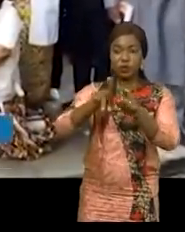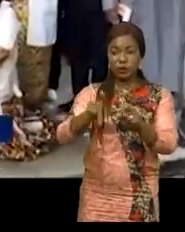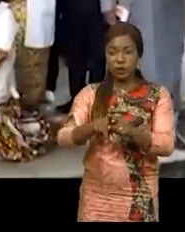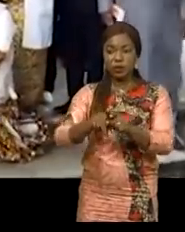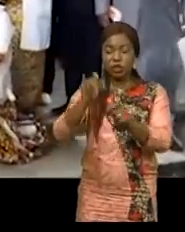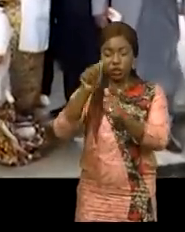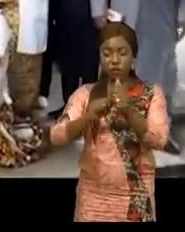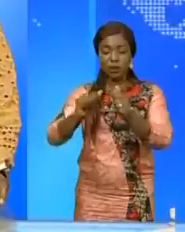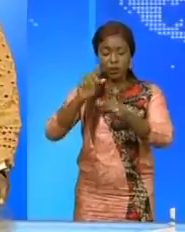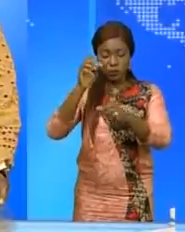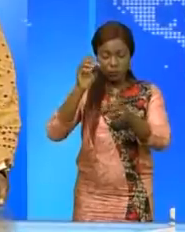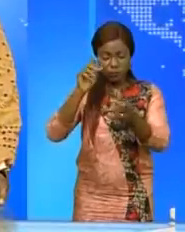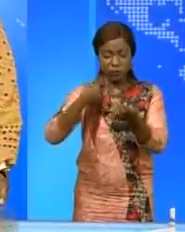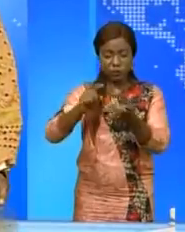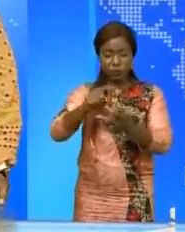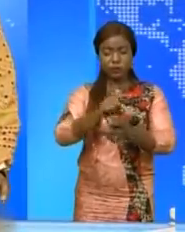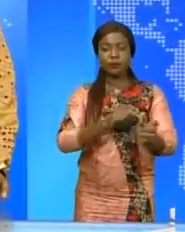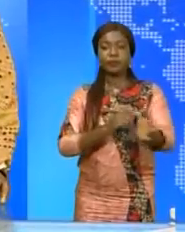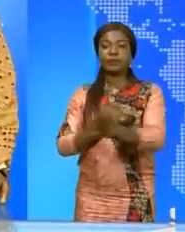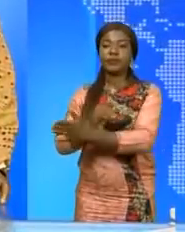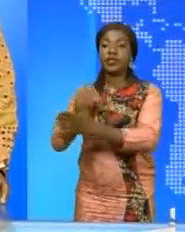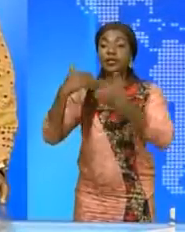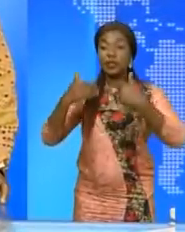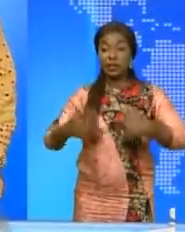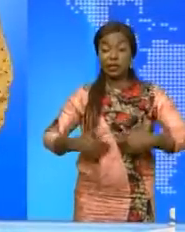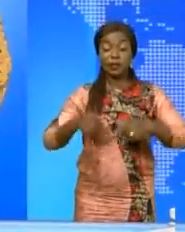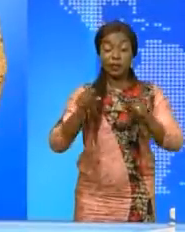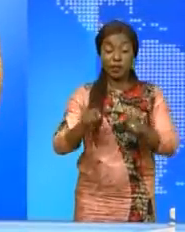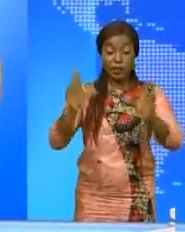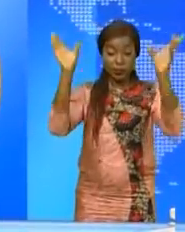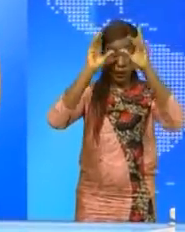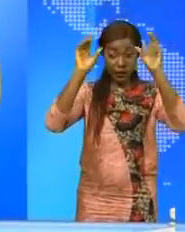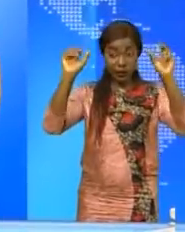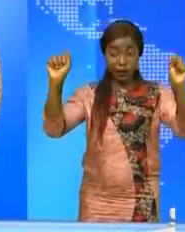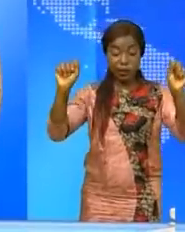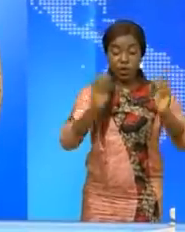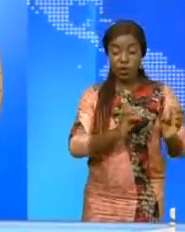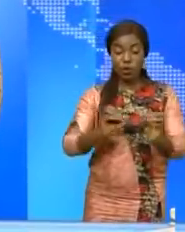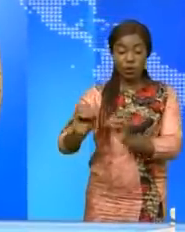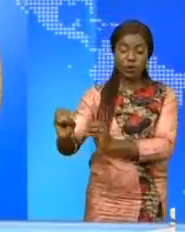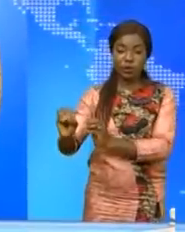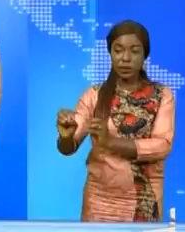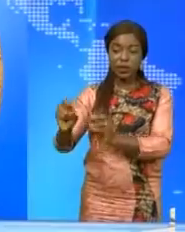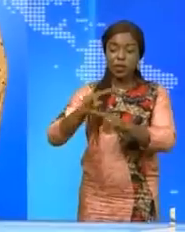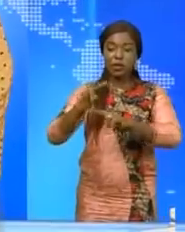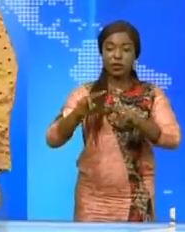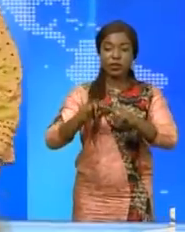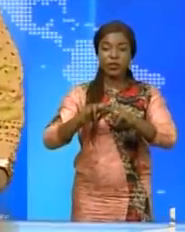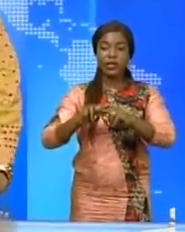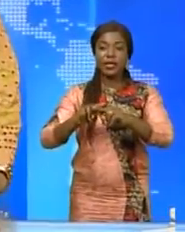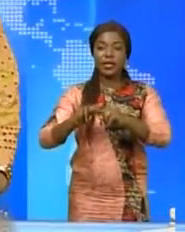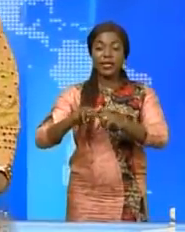chacun compte santé toujours cette fois ci le président de l'ordre national des infirmiers de la vie démocratique